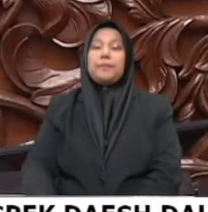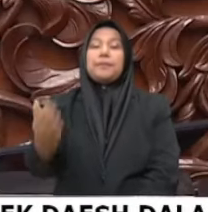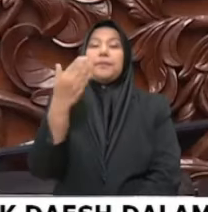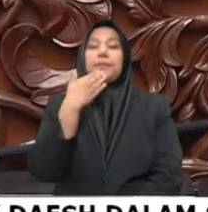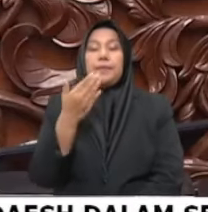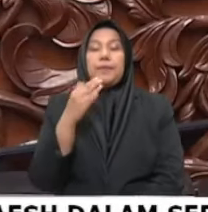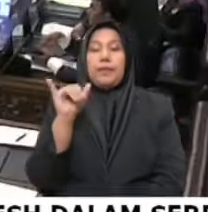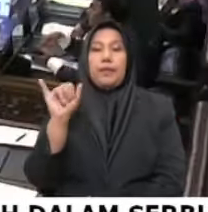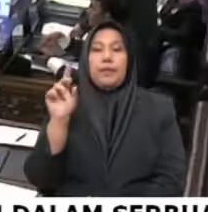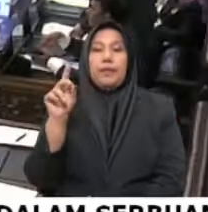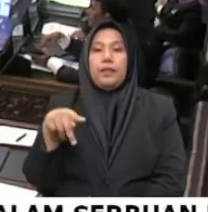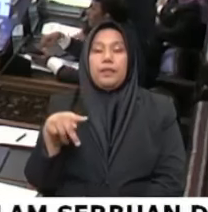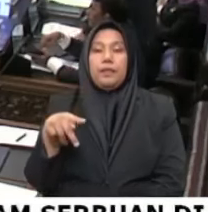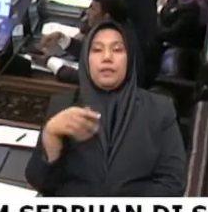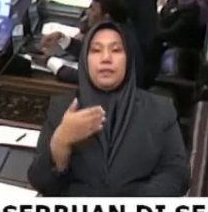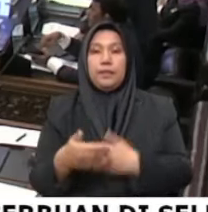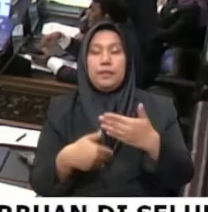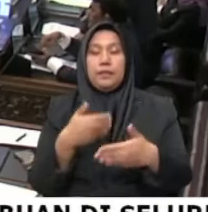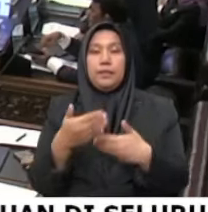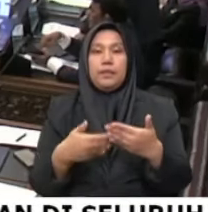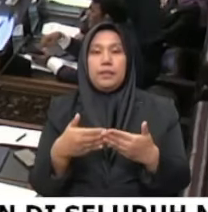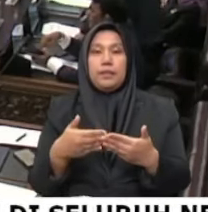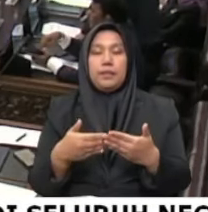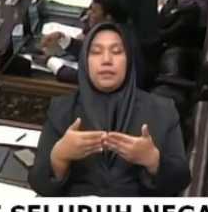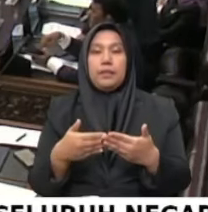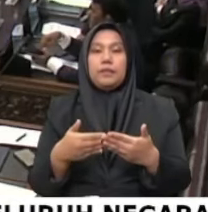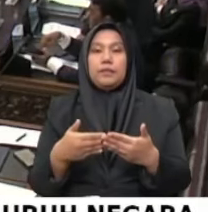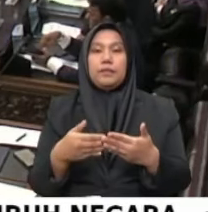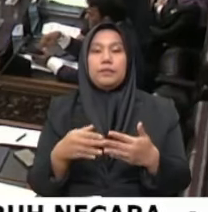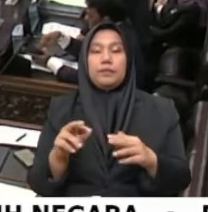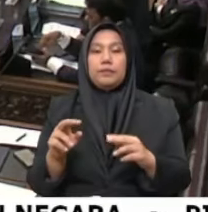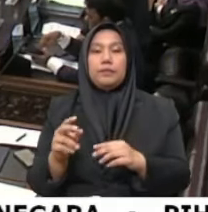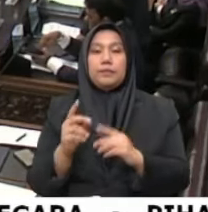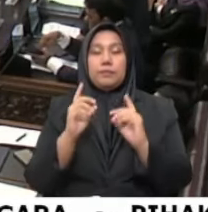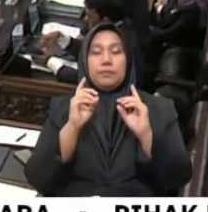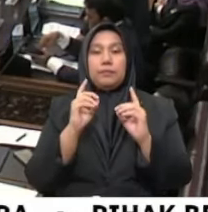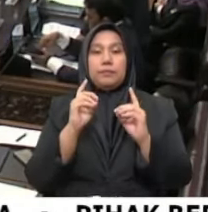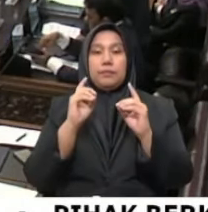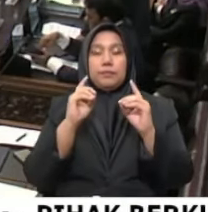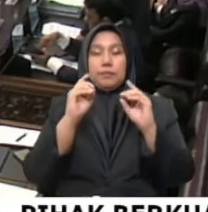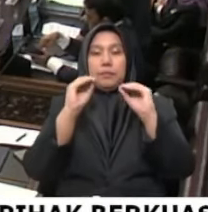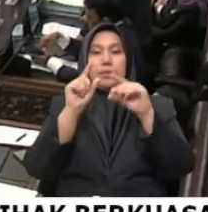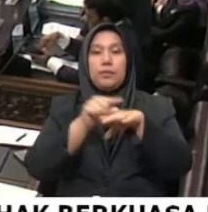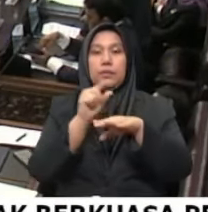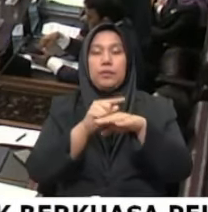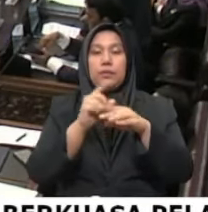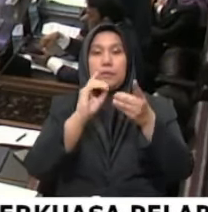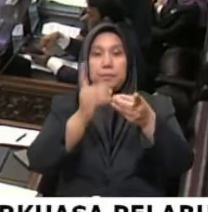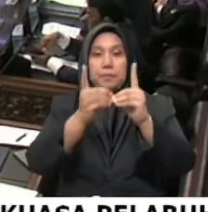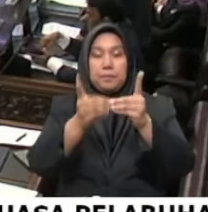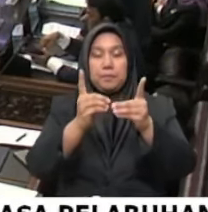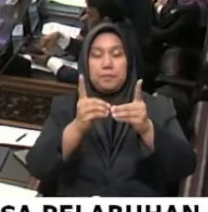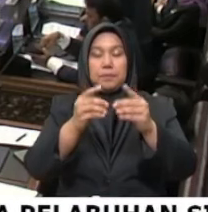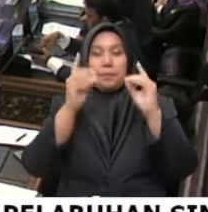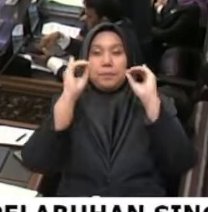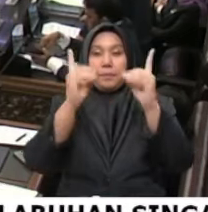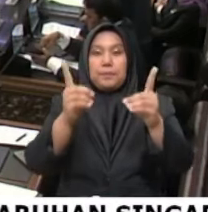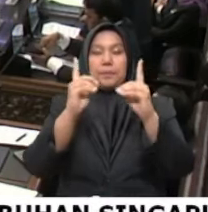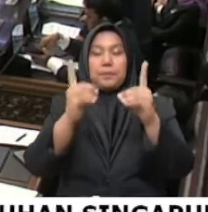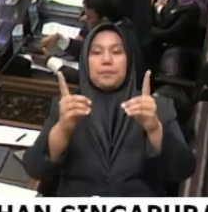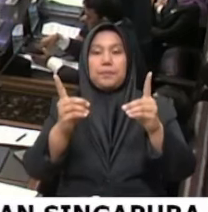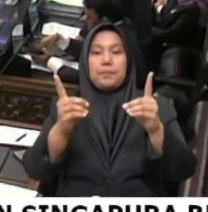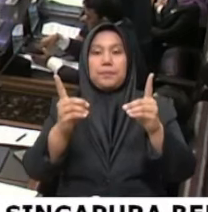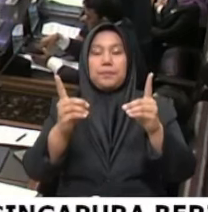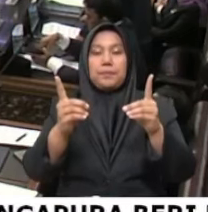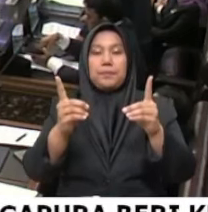Berhormat. Proses integrasi pendidikan dan menggunakan teknologi ataupun pendigitalan pendidikan, Yang